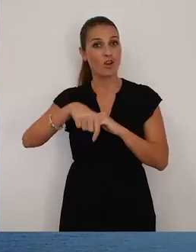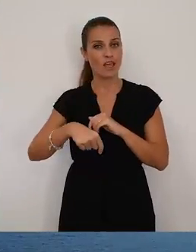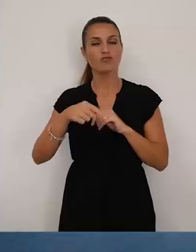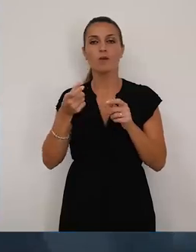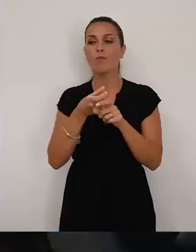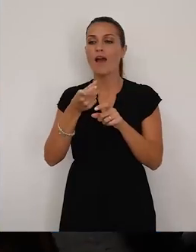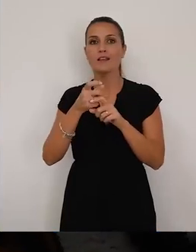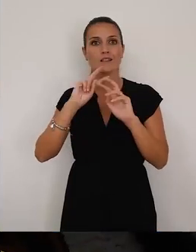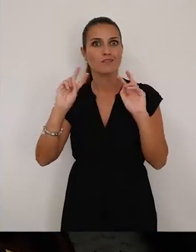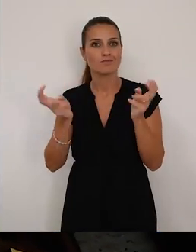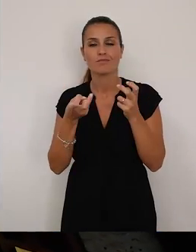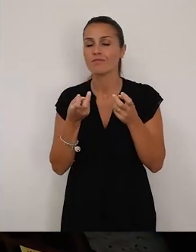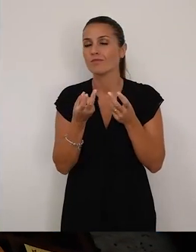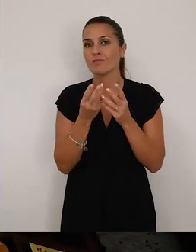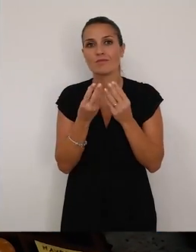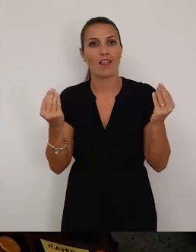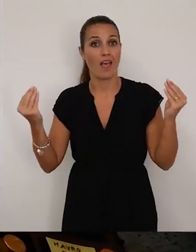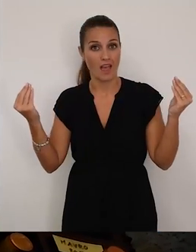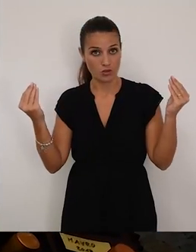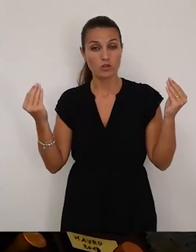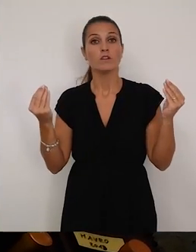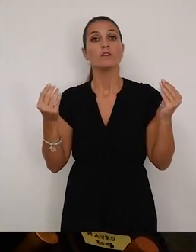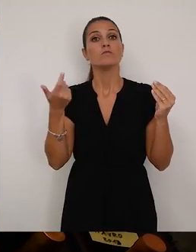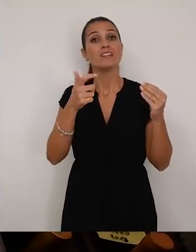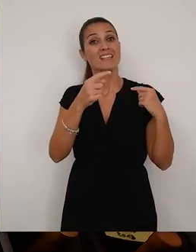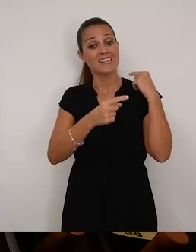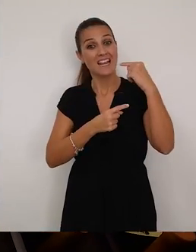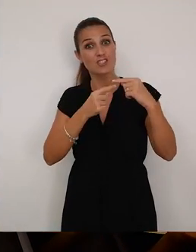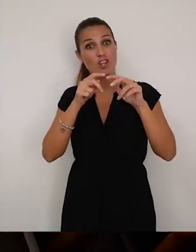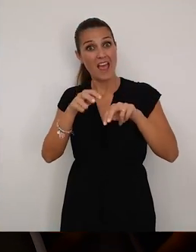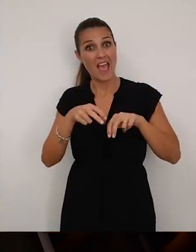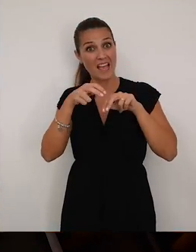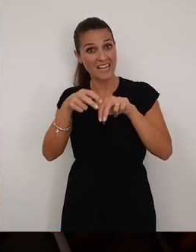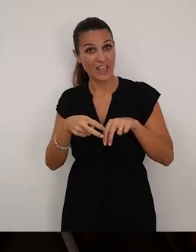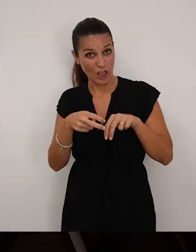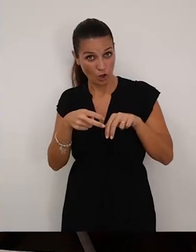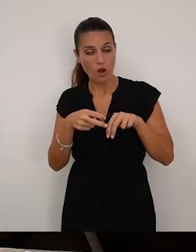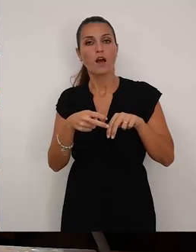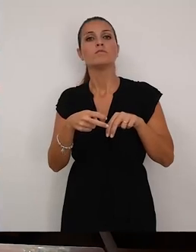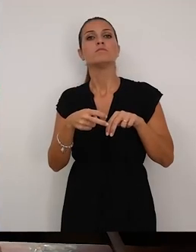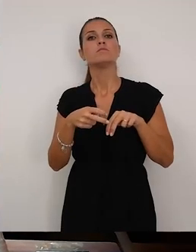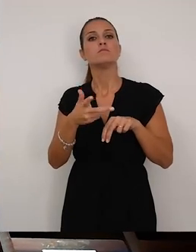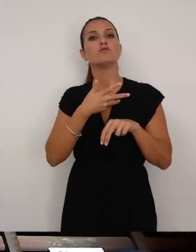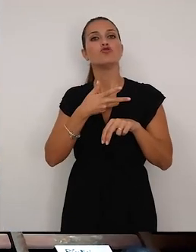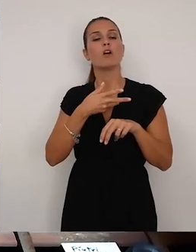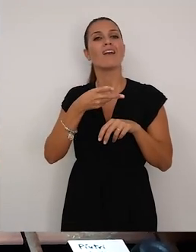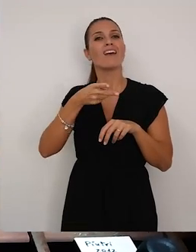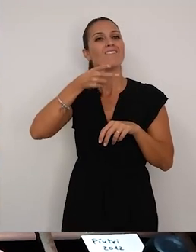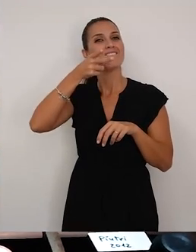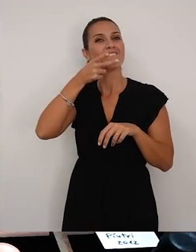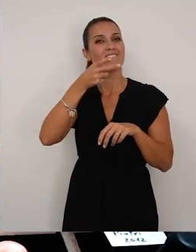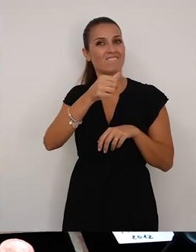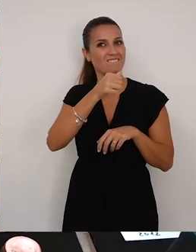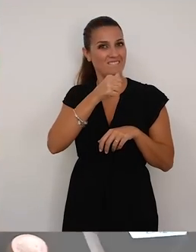Minervino di Lecce è un paese da scoprire, ma anche da gustare. Infatti la tradizione agricola si coniuga perfettamente con